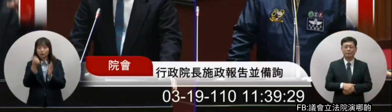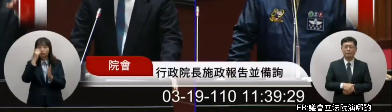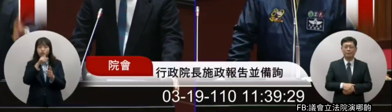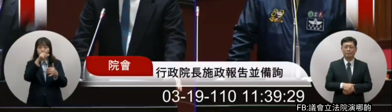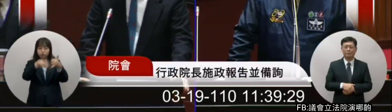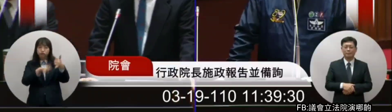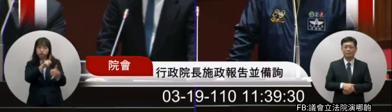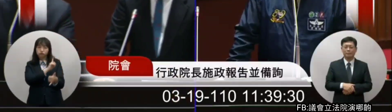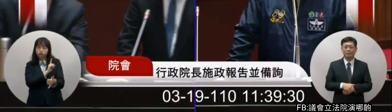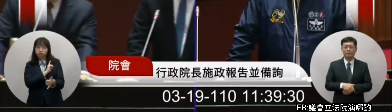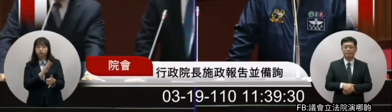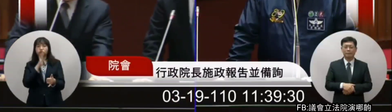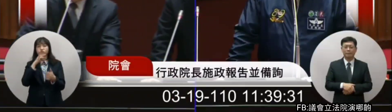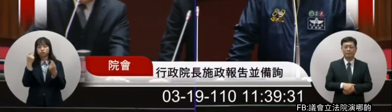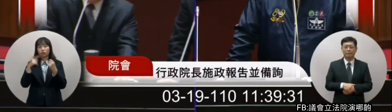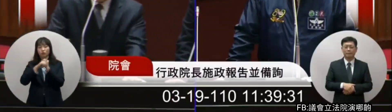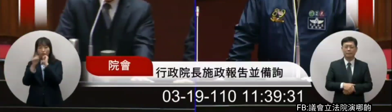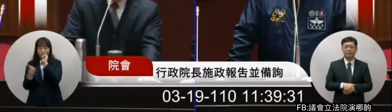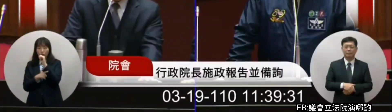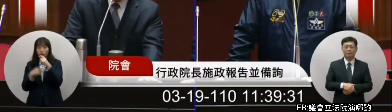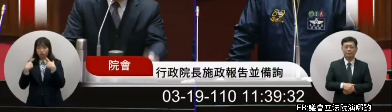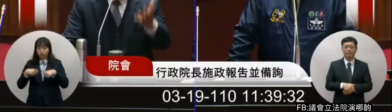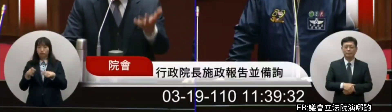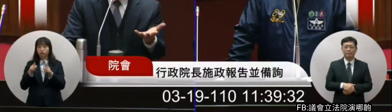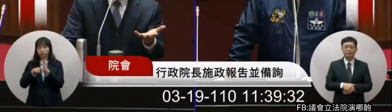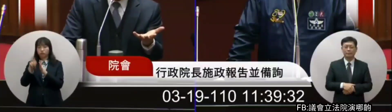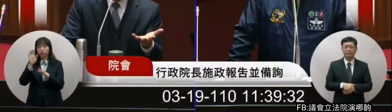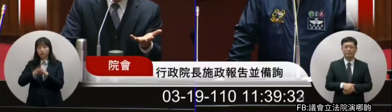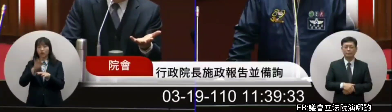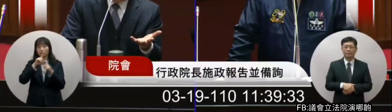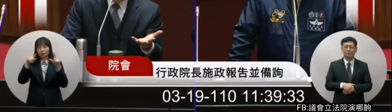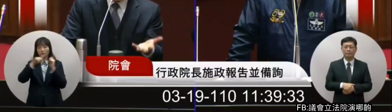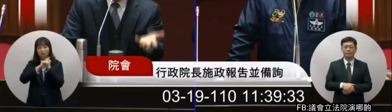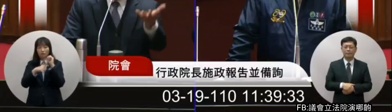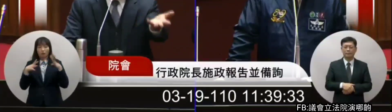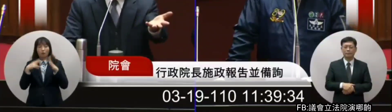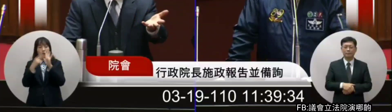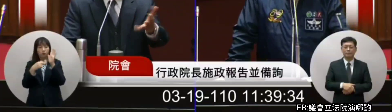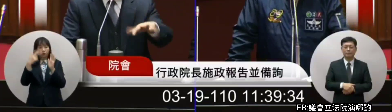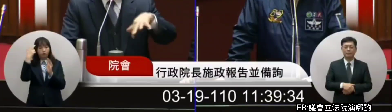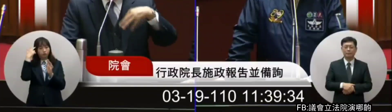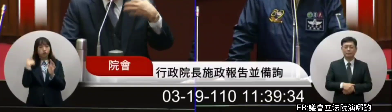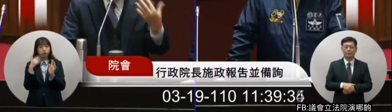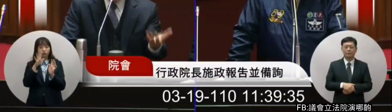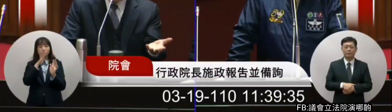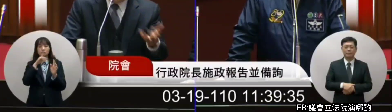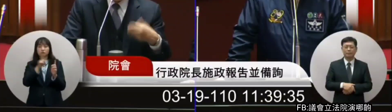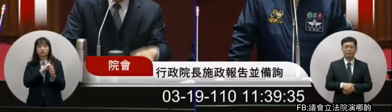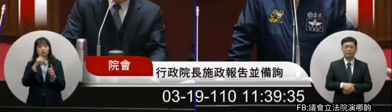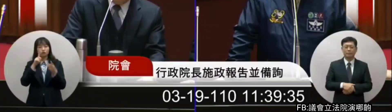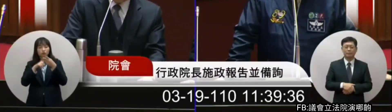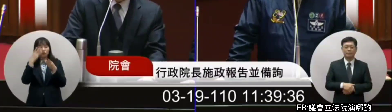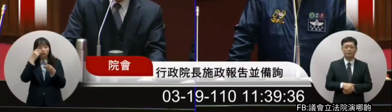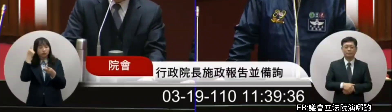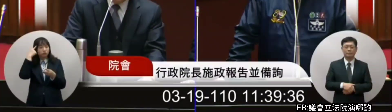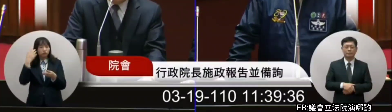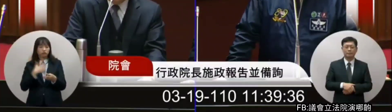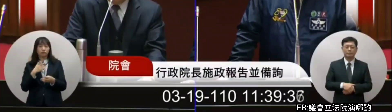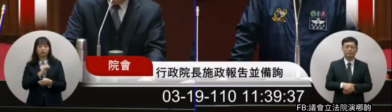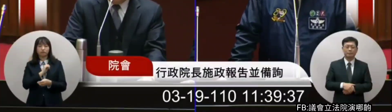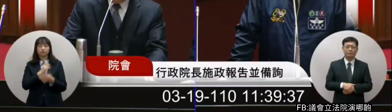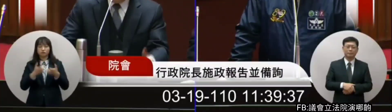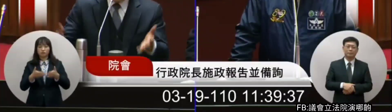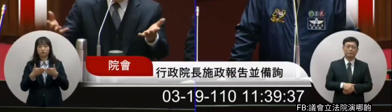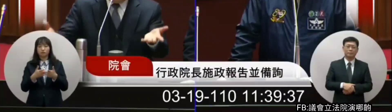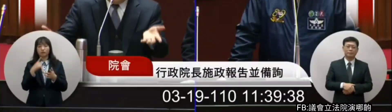格权，委员是也是法律专家， okay。 那大法官也有解释过，说这个主观意识也很重要，所以